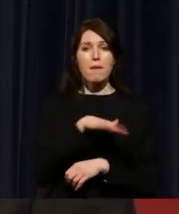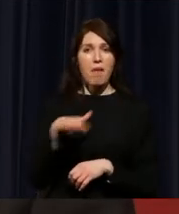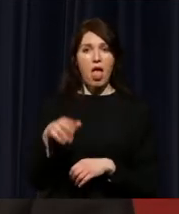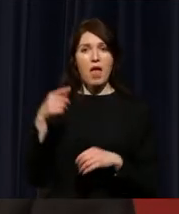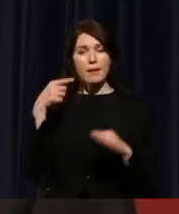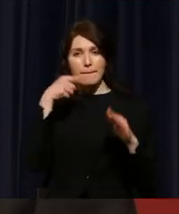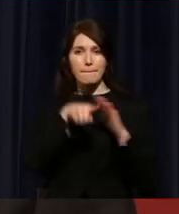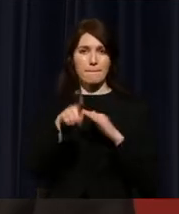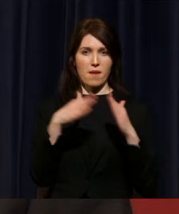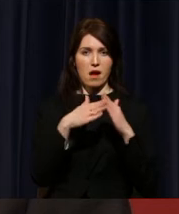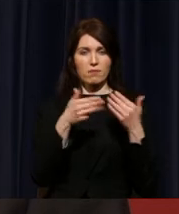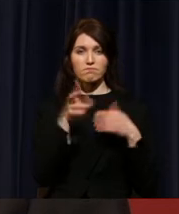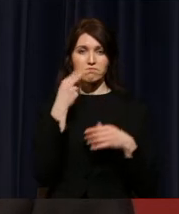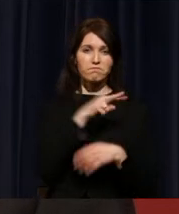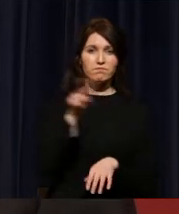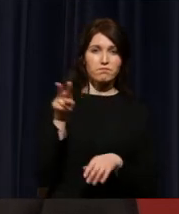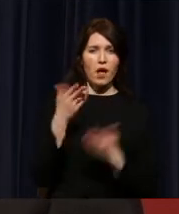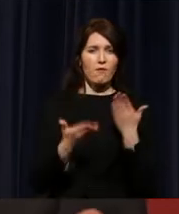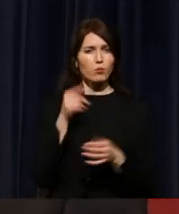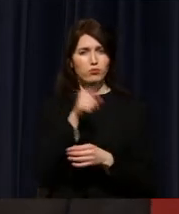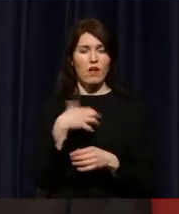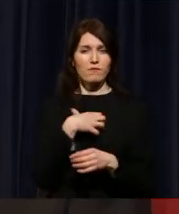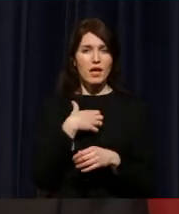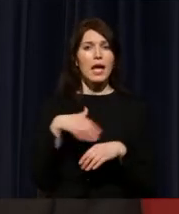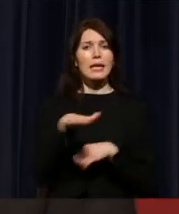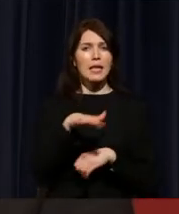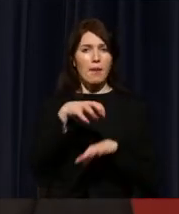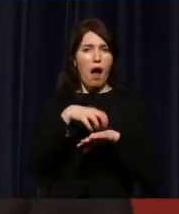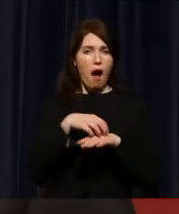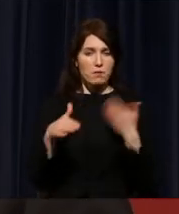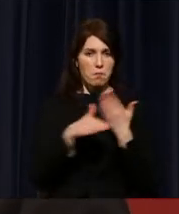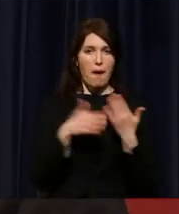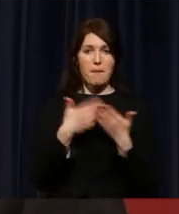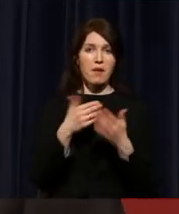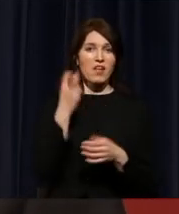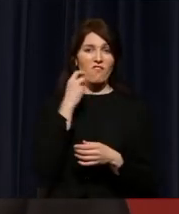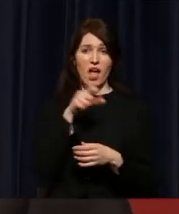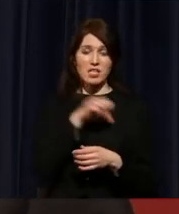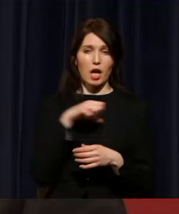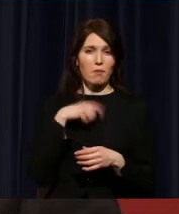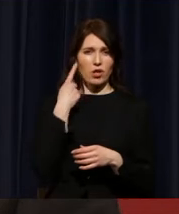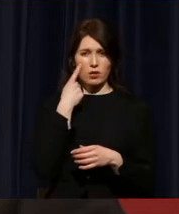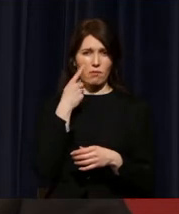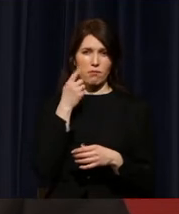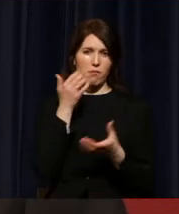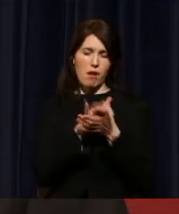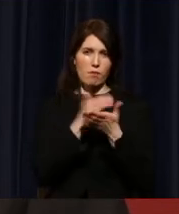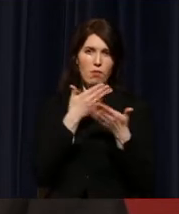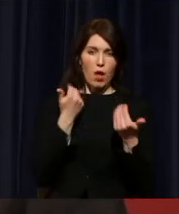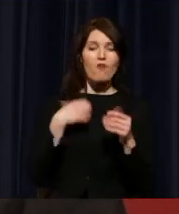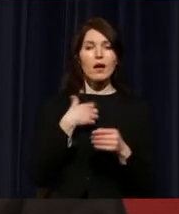iekšā redzēt, ka varbūt šeit ir nepieciešama ģimenes ārsta palīdzība. Ja vecāki paši to neatpazīst, ja, tad un